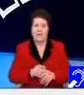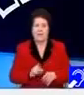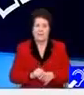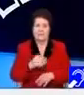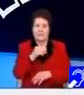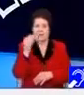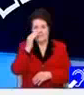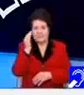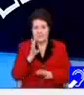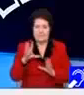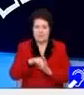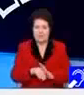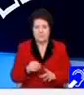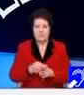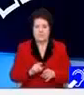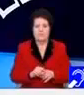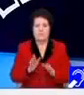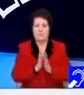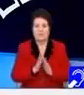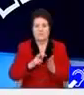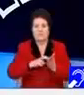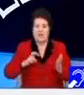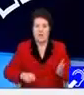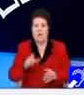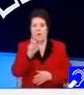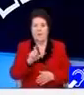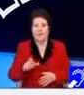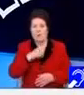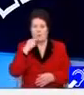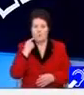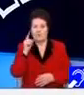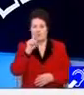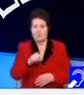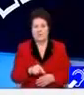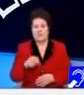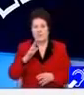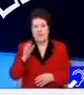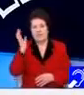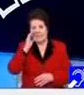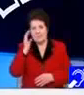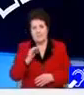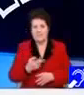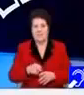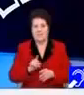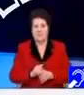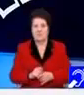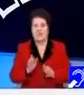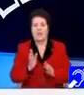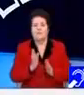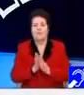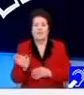segmentul transnistrean. A avut curajul chiar să ceară retragerea trupelor ruse din regiunea transnistreană și să solicite și asistența